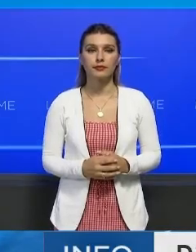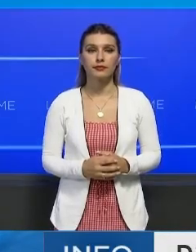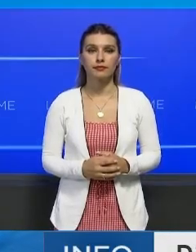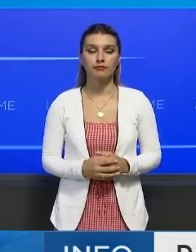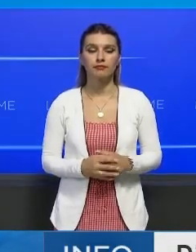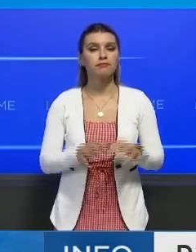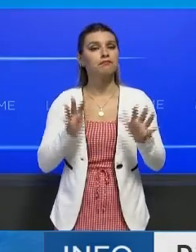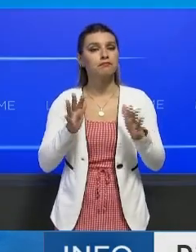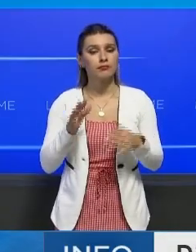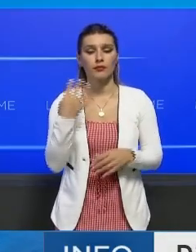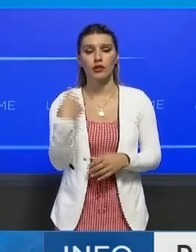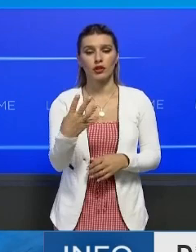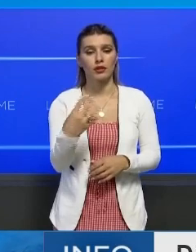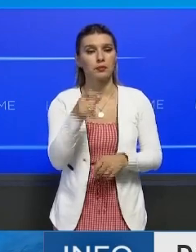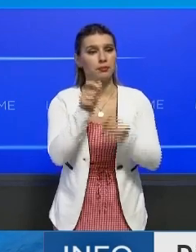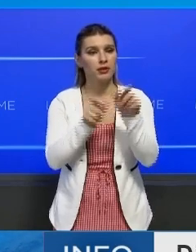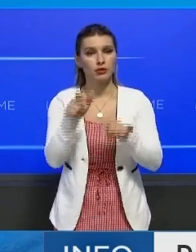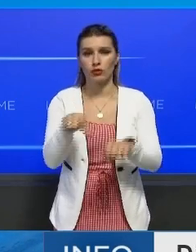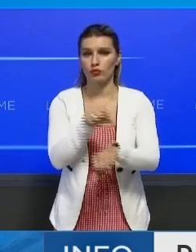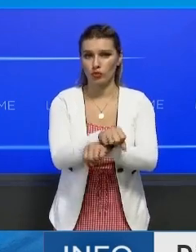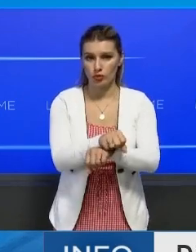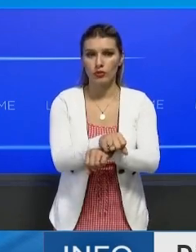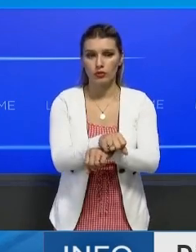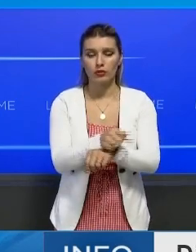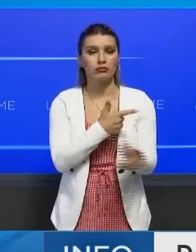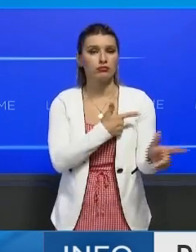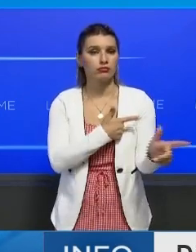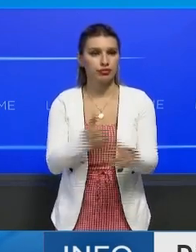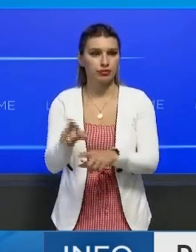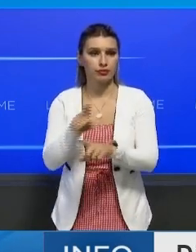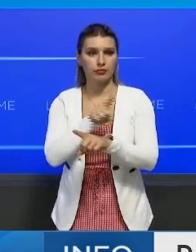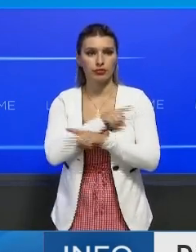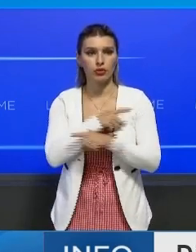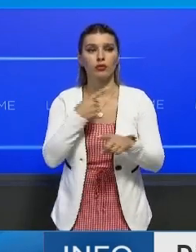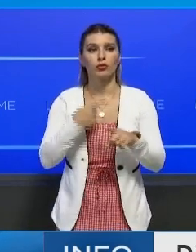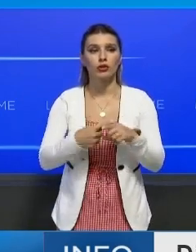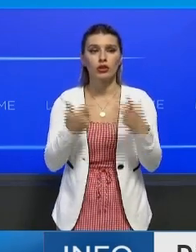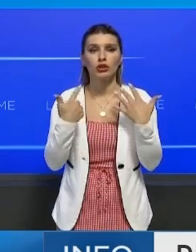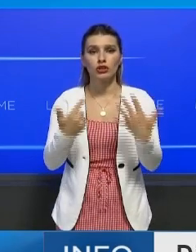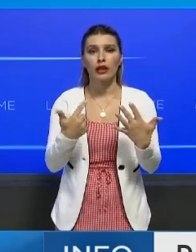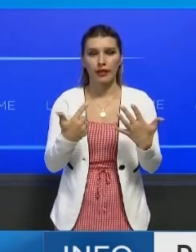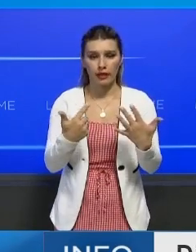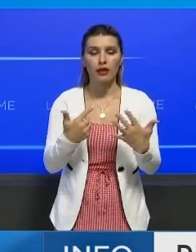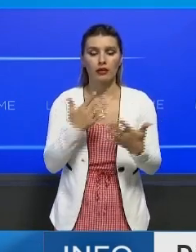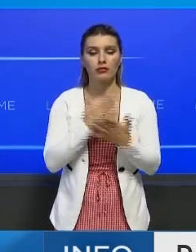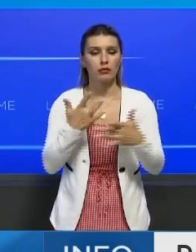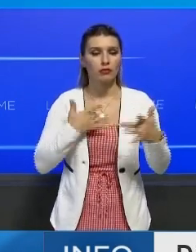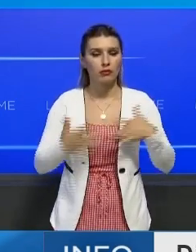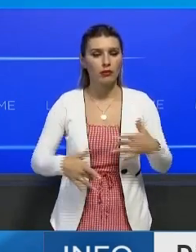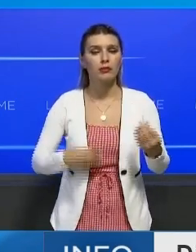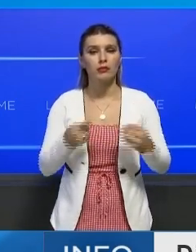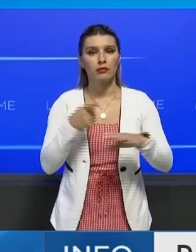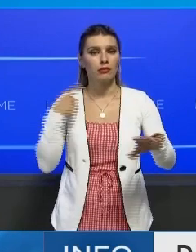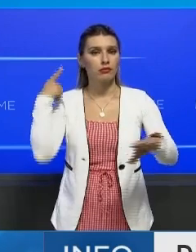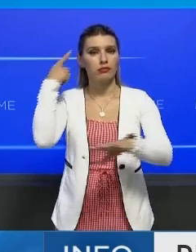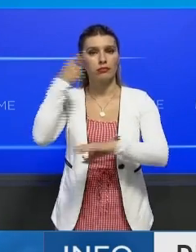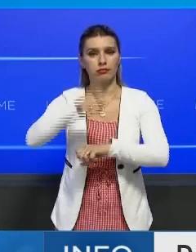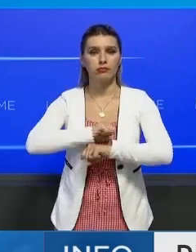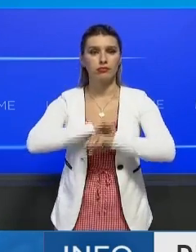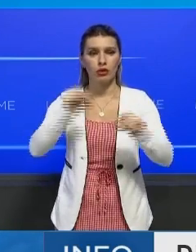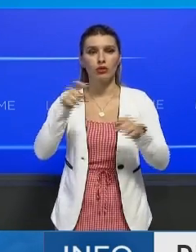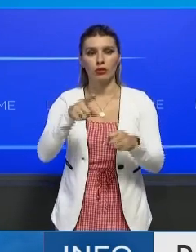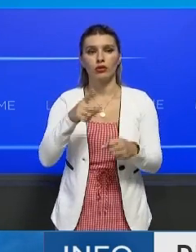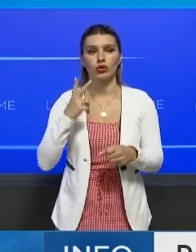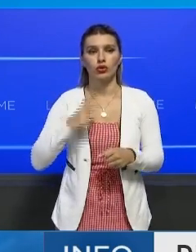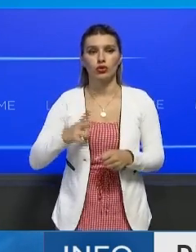Të paktën 40 të burgosur janë vrarë, mbi 70 janë plagosur nga sulmi me raketë në një burg në